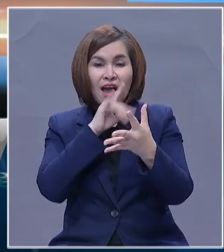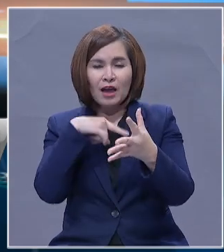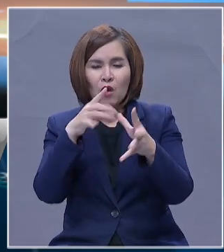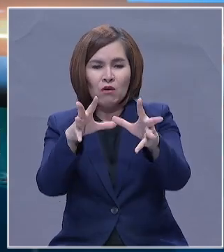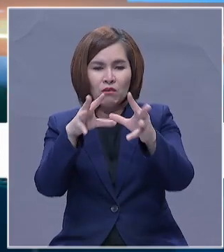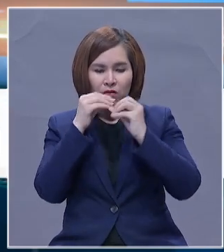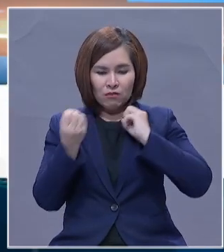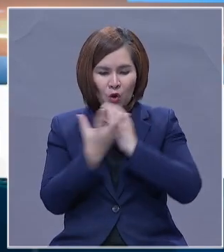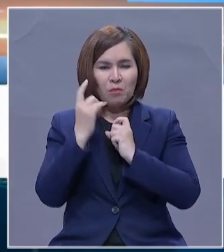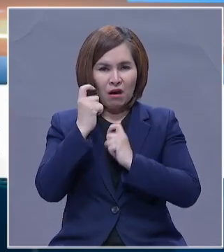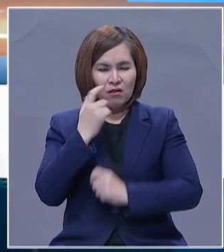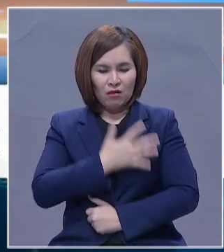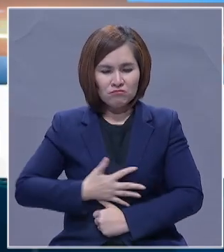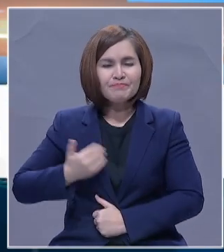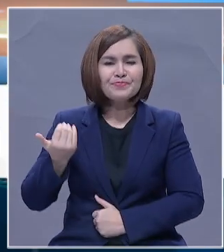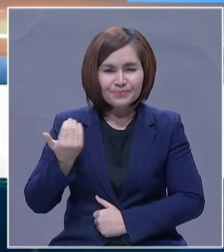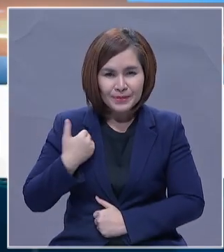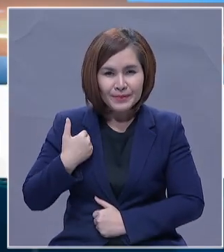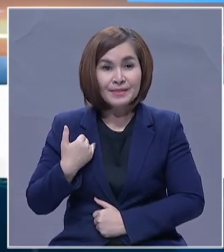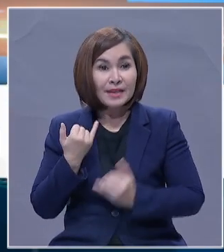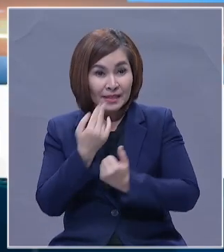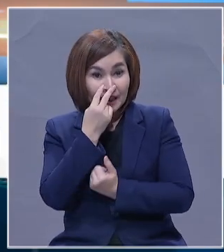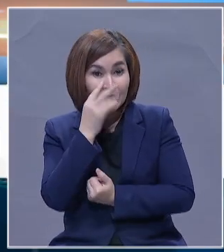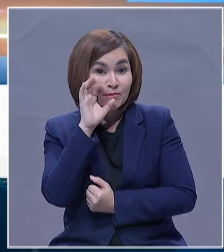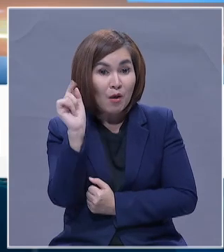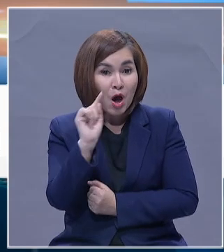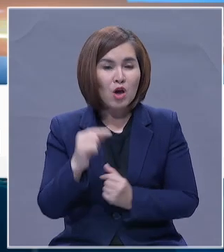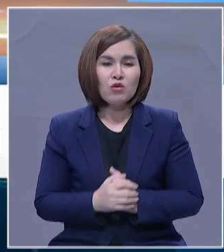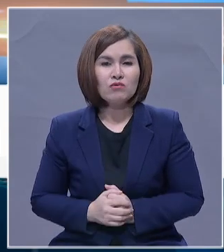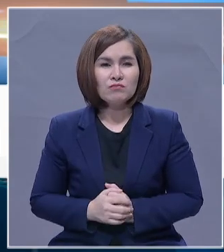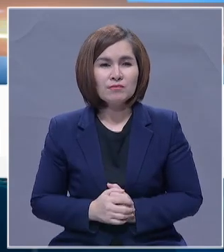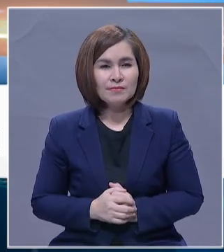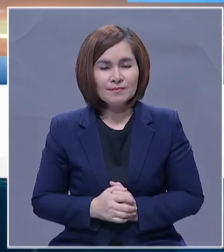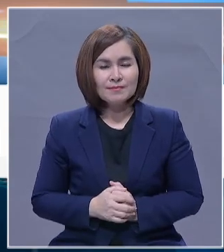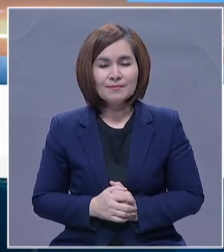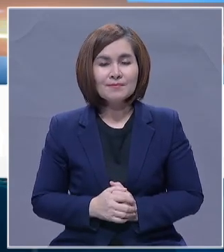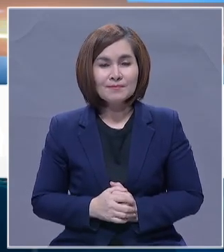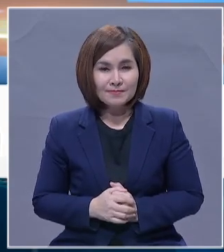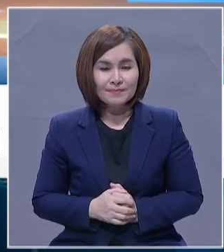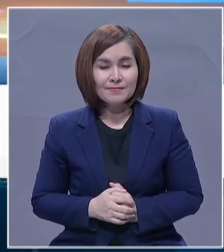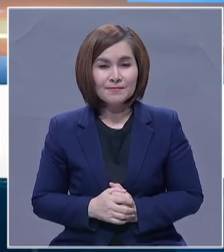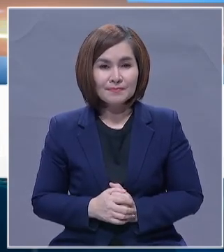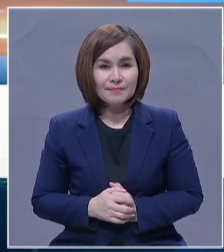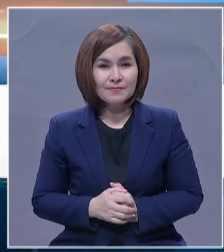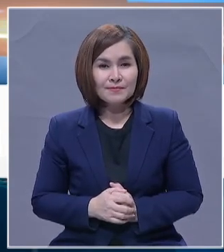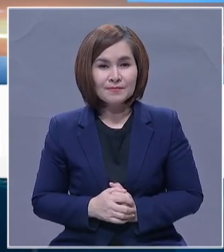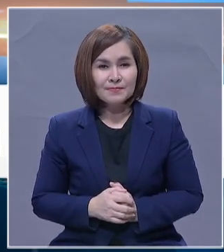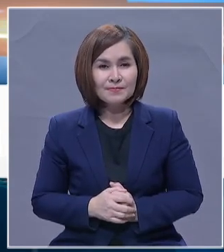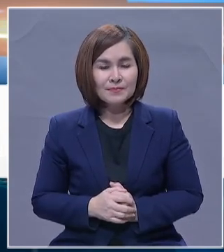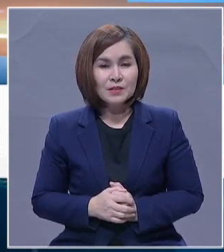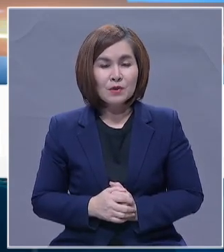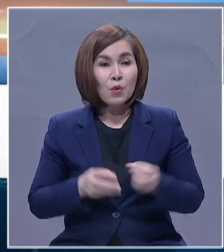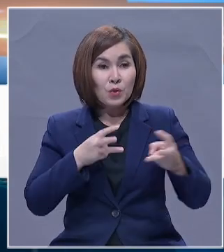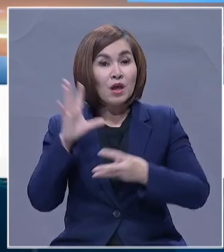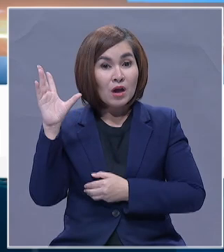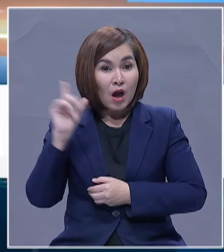เนี่ยเกิดอันตรายได้นะคะและที่คุณผู้ชมเห็นอยู่เนี่ยนะคะอยู่ทางด้านนี้เลยนะคะก็คือเป็นการนำกล้องนะ